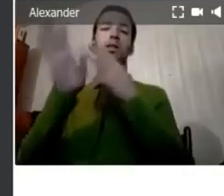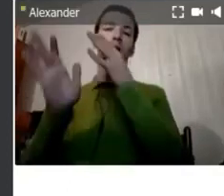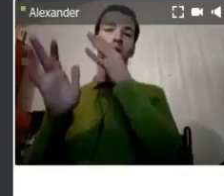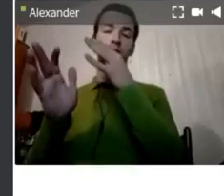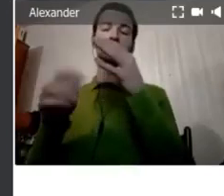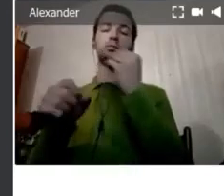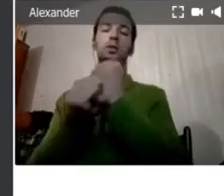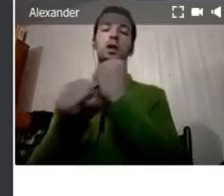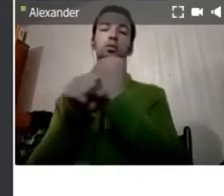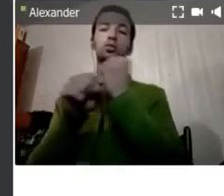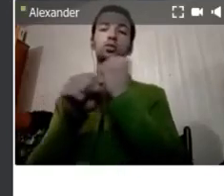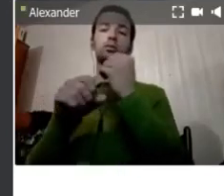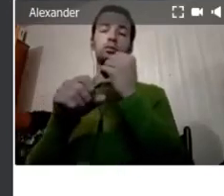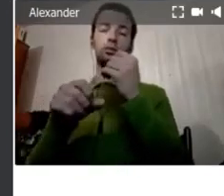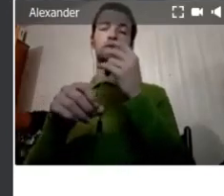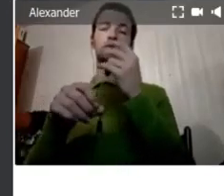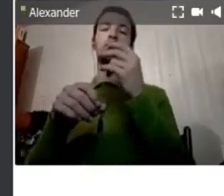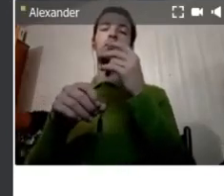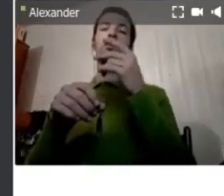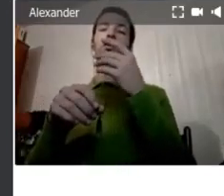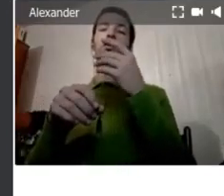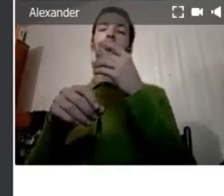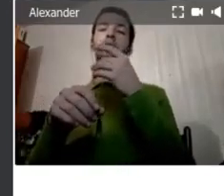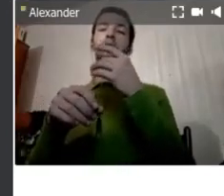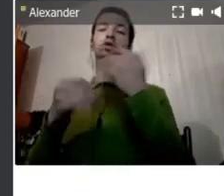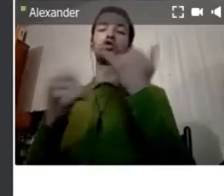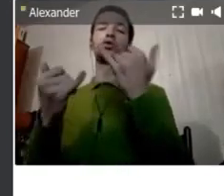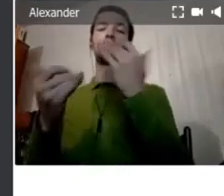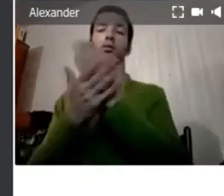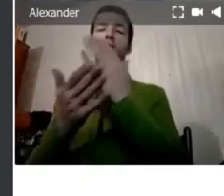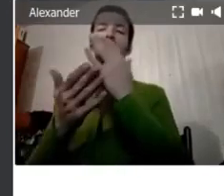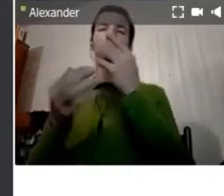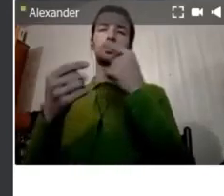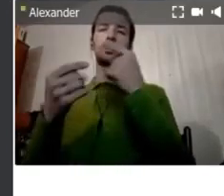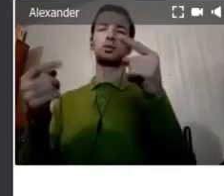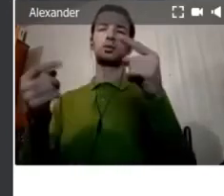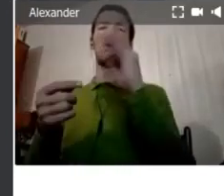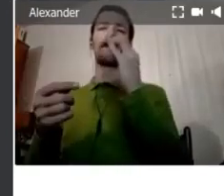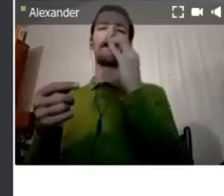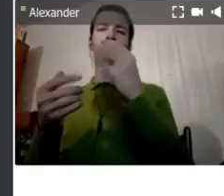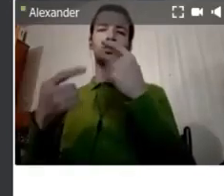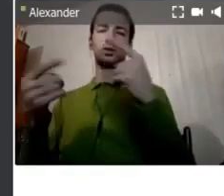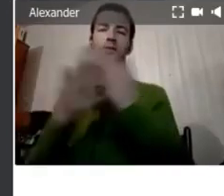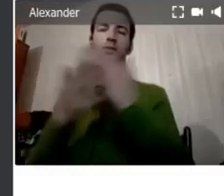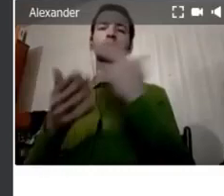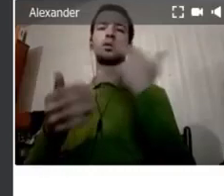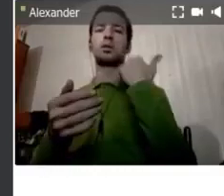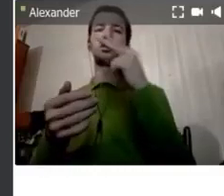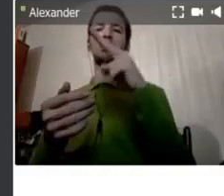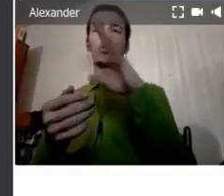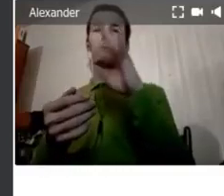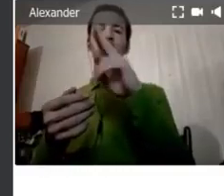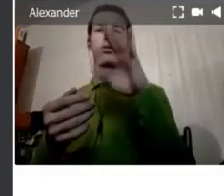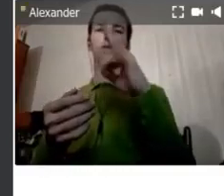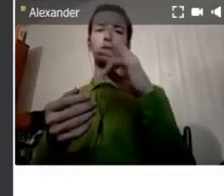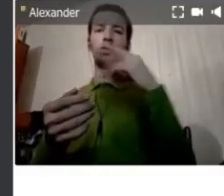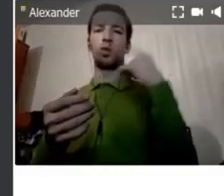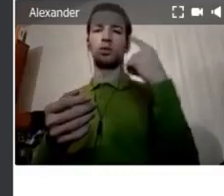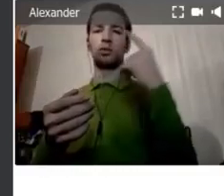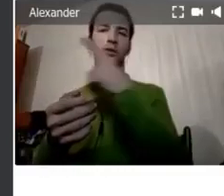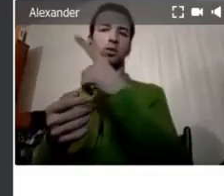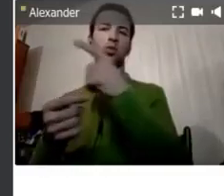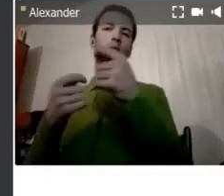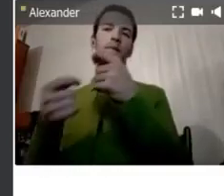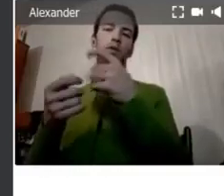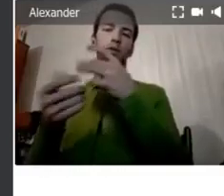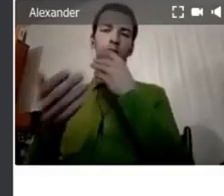несколько офисов. Например, в Барселоне, в Испании, вот на этой фотографии мы с Олегом Ульяновым находимся как раз в